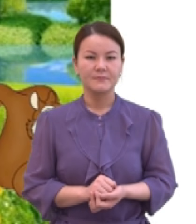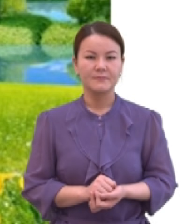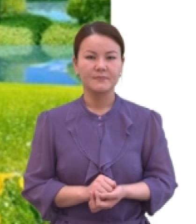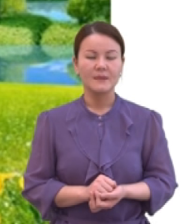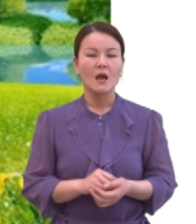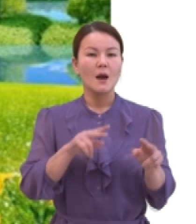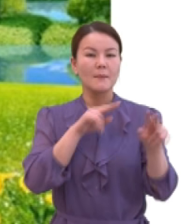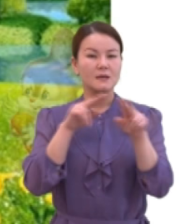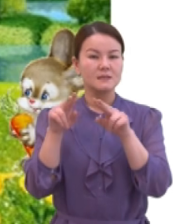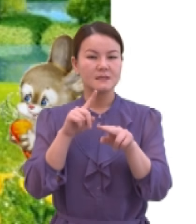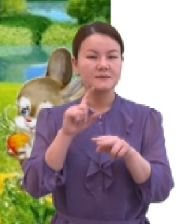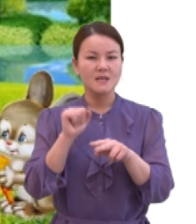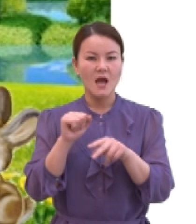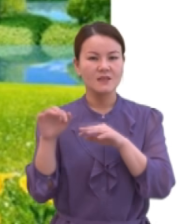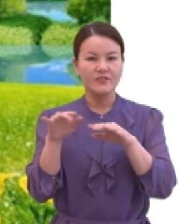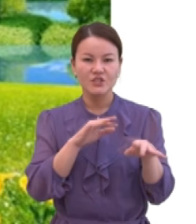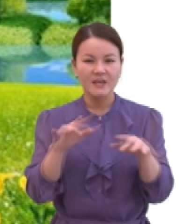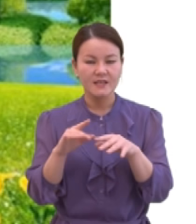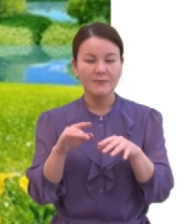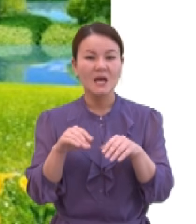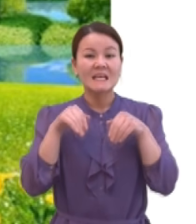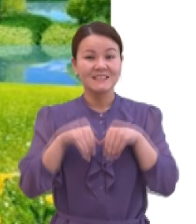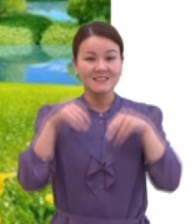проследим за движениями зайчиком